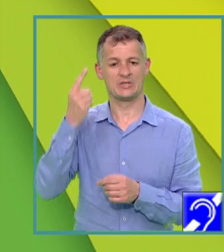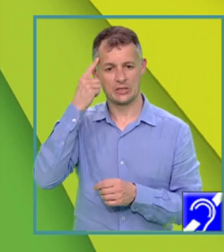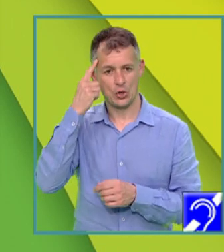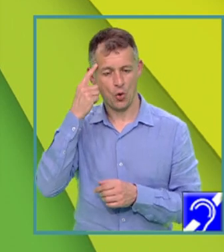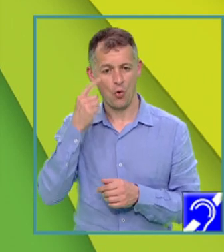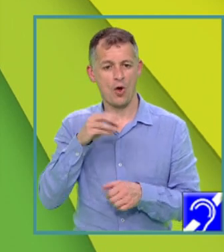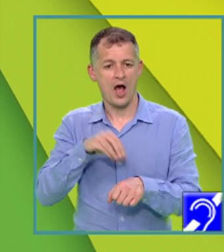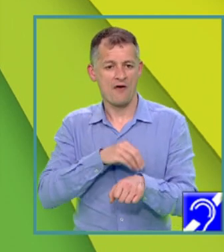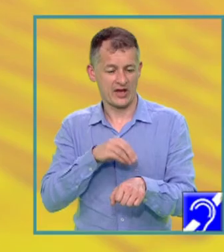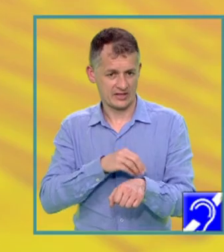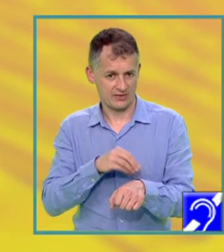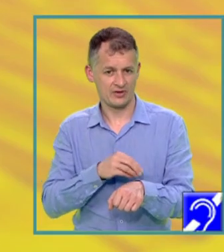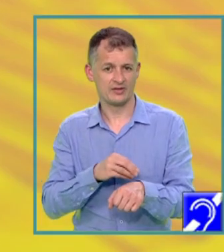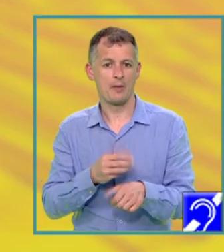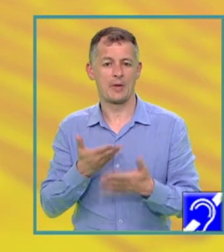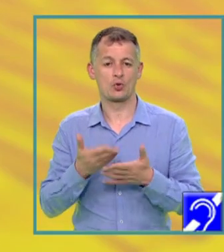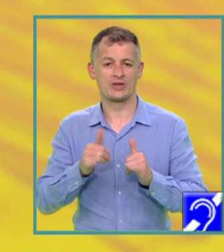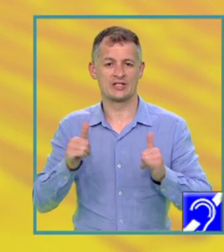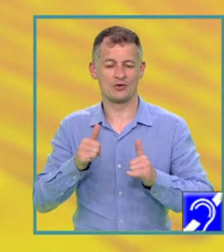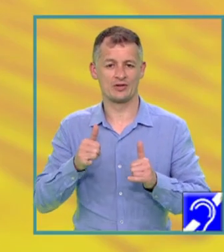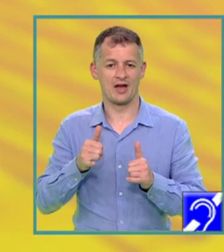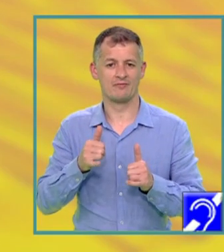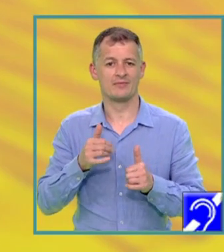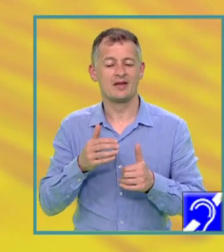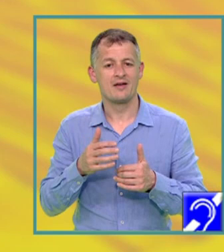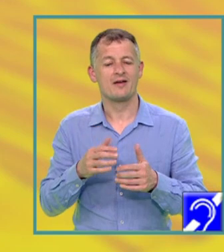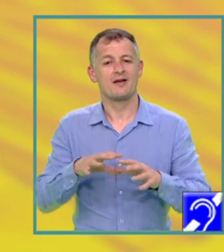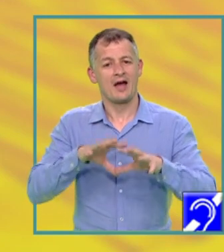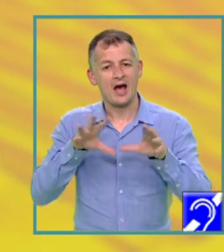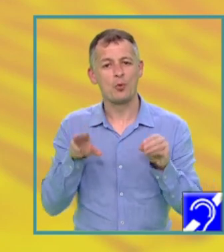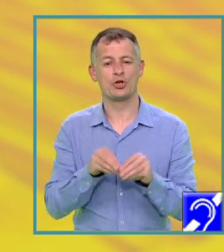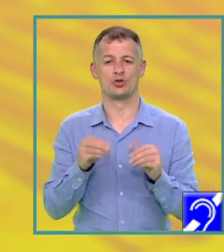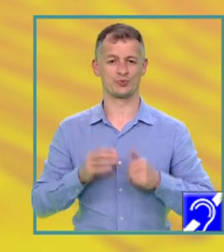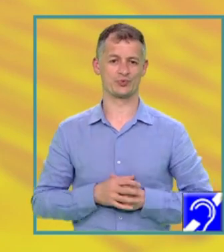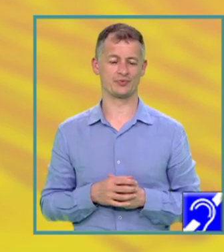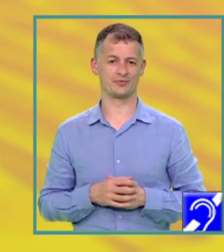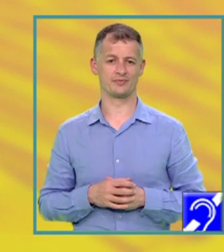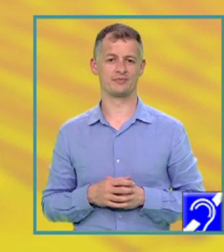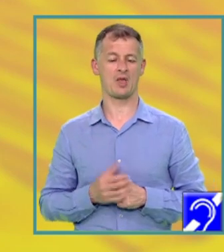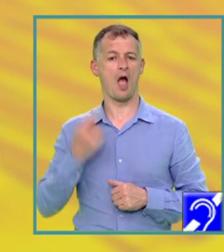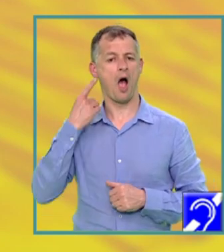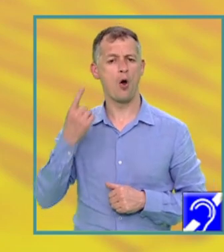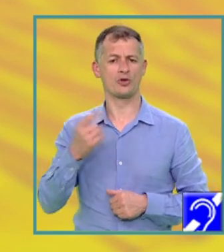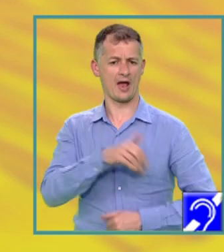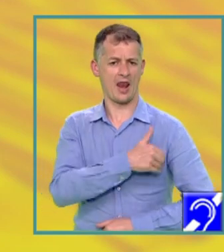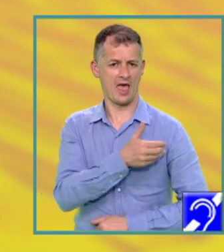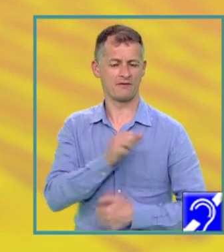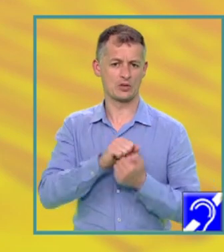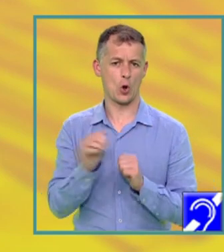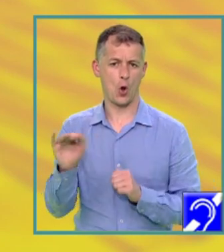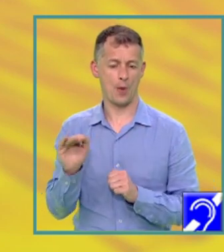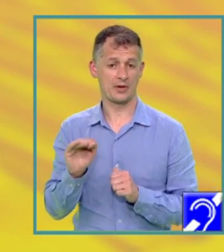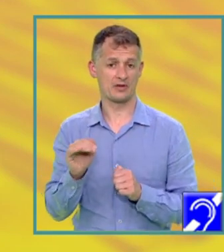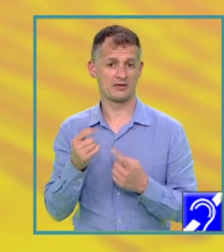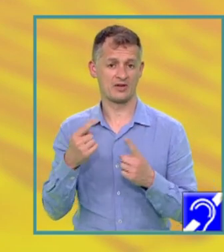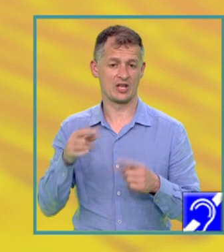ne dezvolta armonios. Nu de puține ori aud elevi copii din diferite medii, spunând